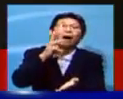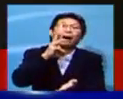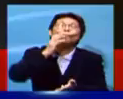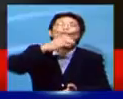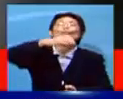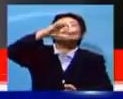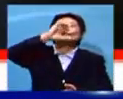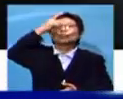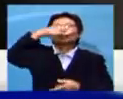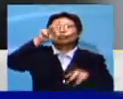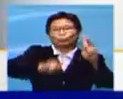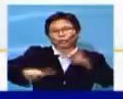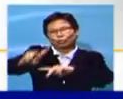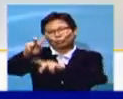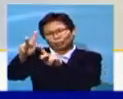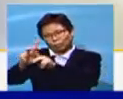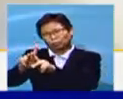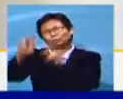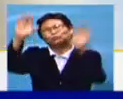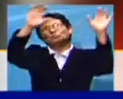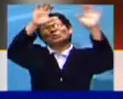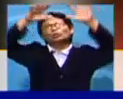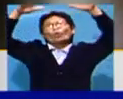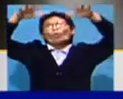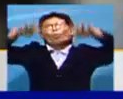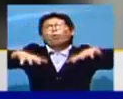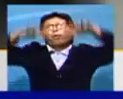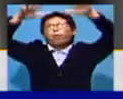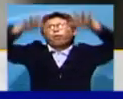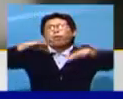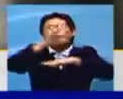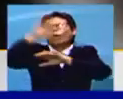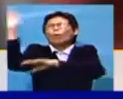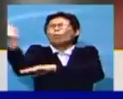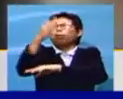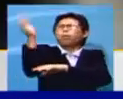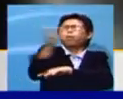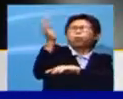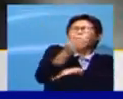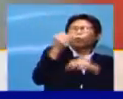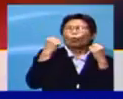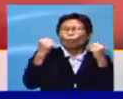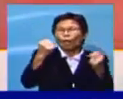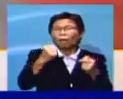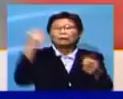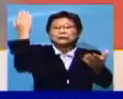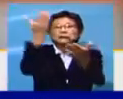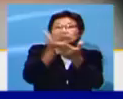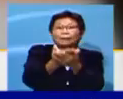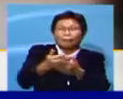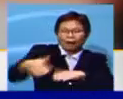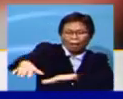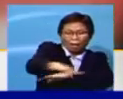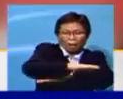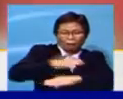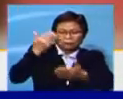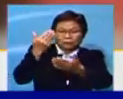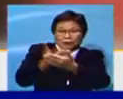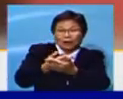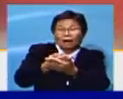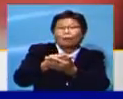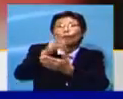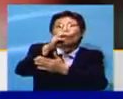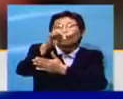untuk penduduk Kampung cuaca ketika itu hujan lebat beserta angin kencang sebaik sampai di perairan dekat muara sungai